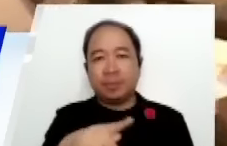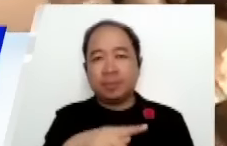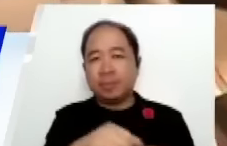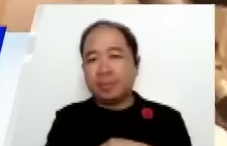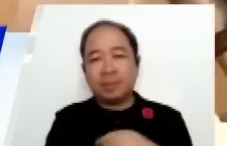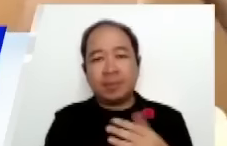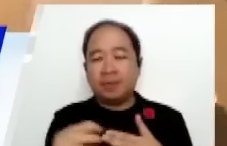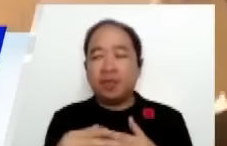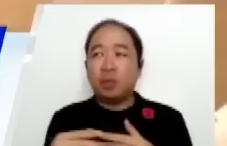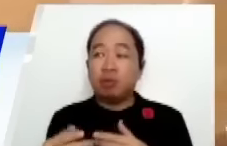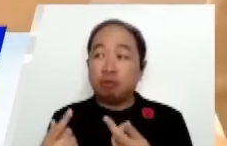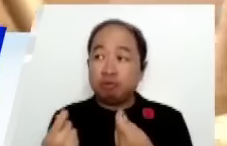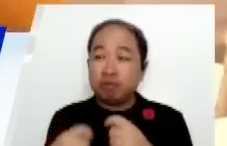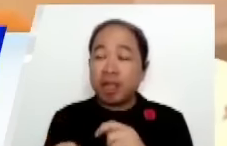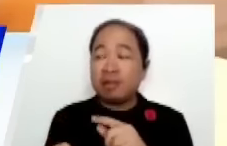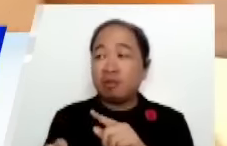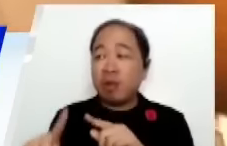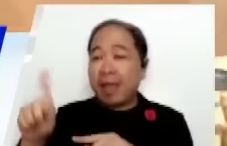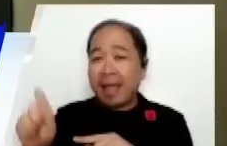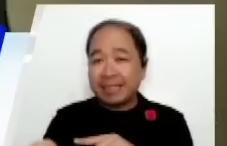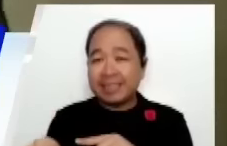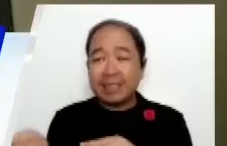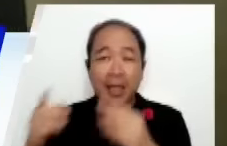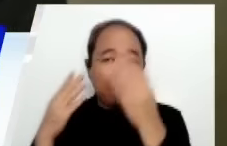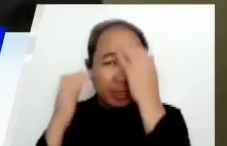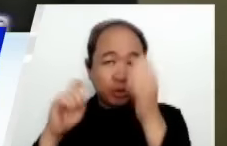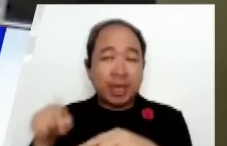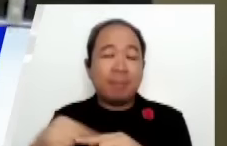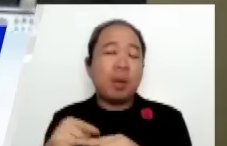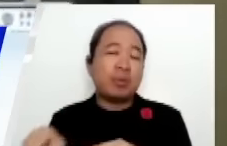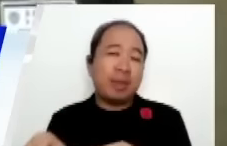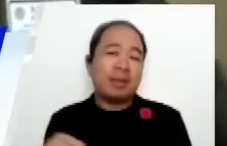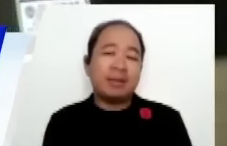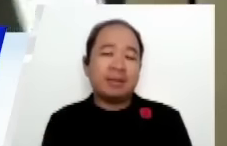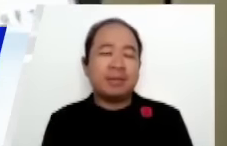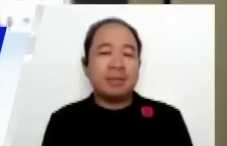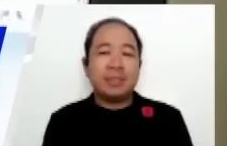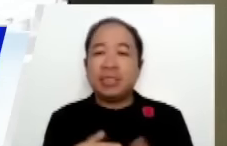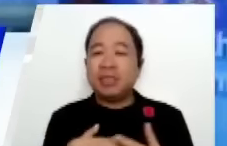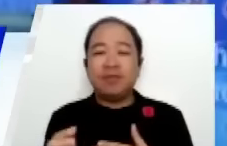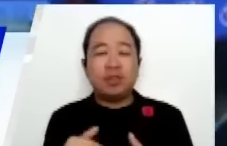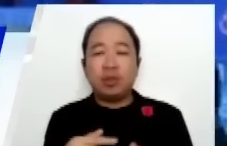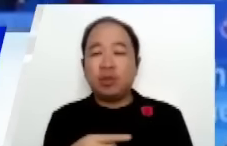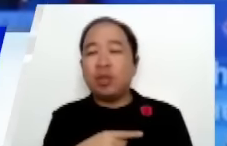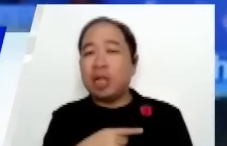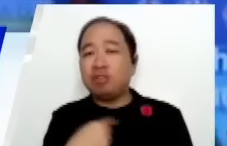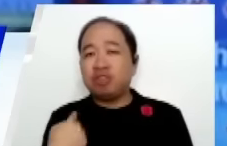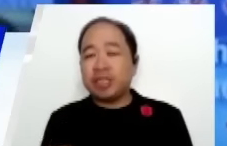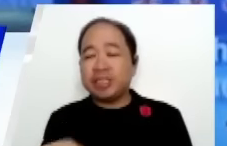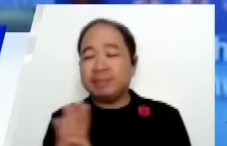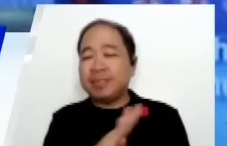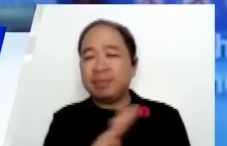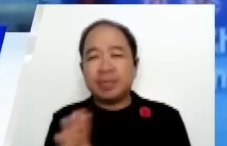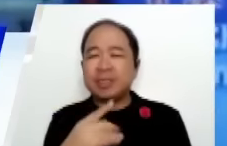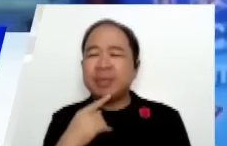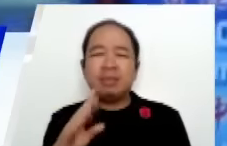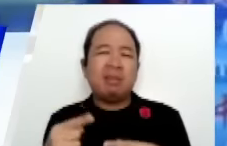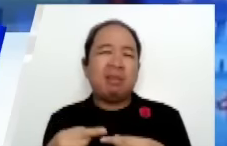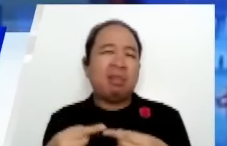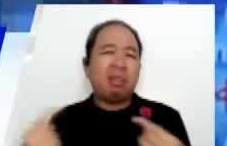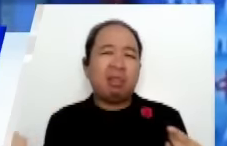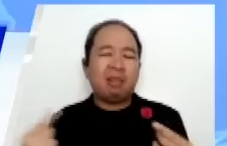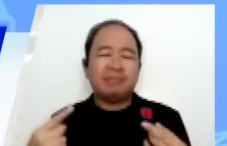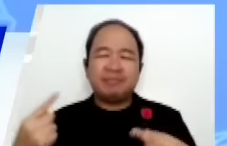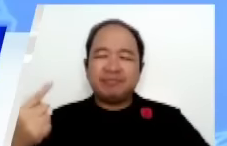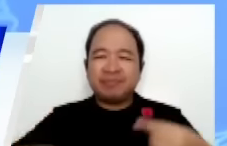Ambassador Silian. Kahit ang mga negosyanteng Filipino-Chinese ay nagsasabing counterproductive ang awayan sa West